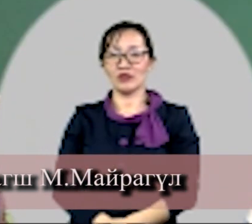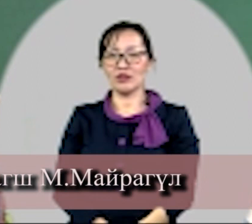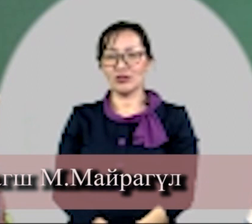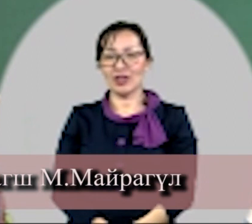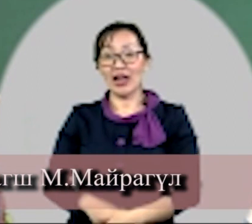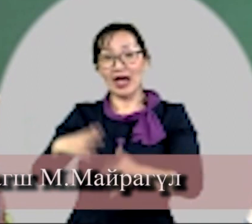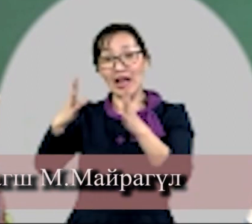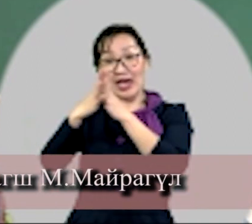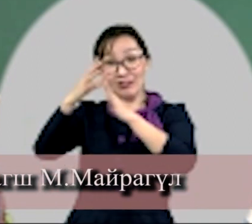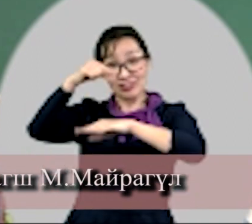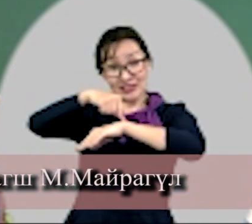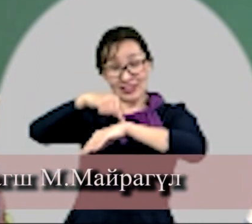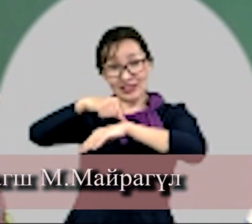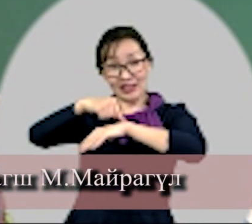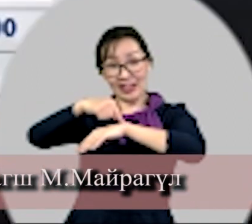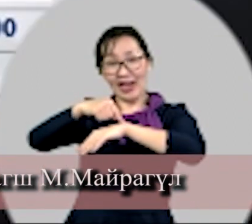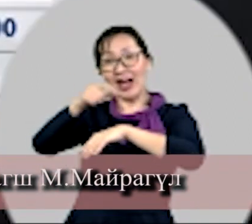Қосу 8 болды.